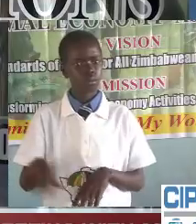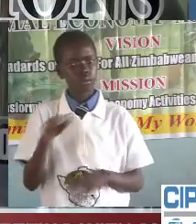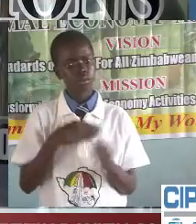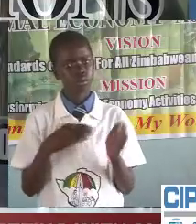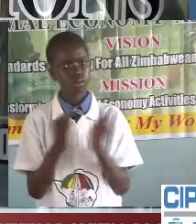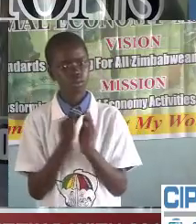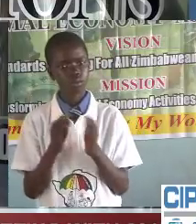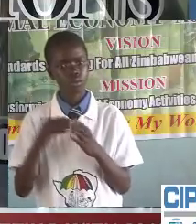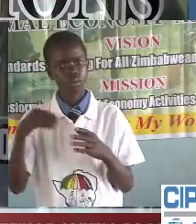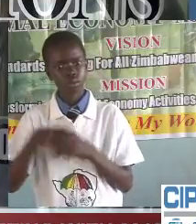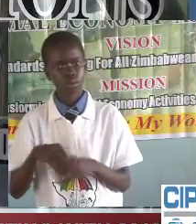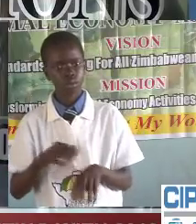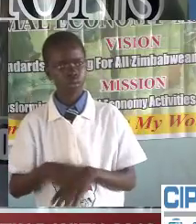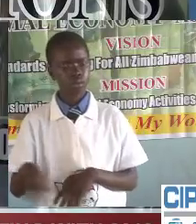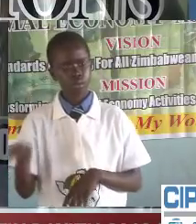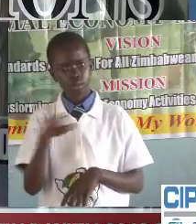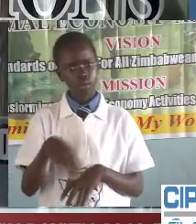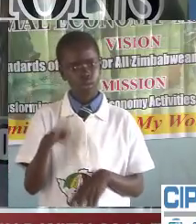ndinoshungurudzika zvikuru